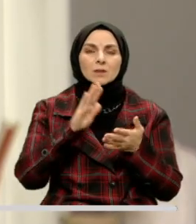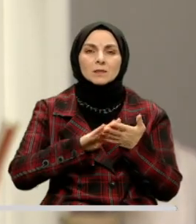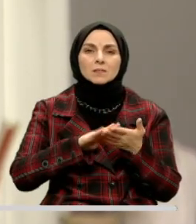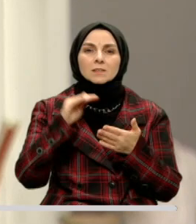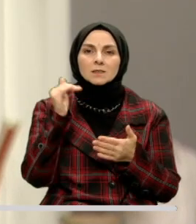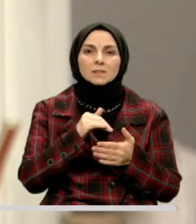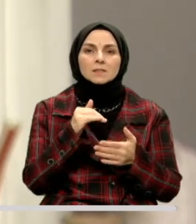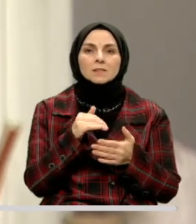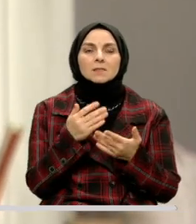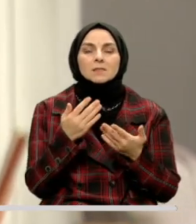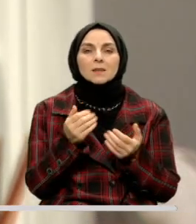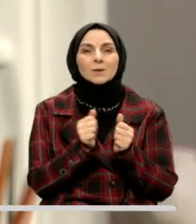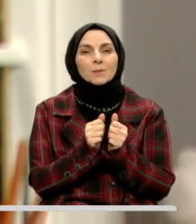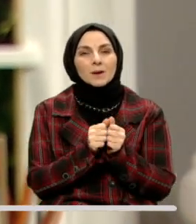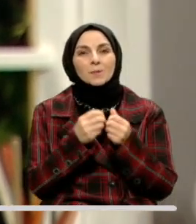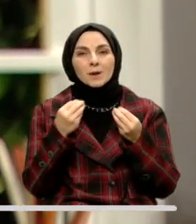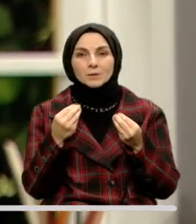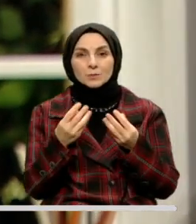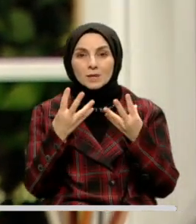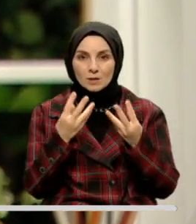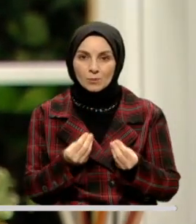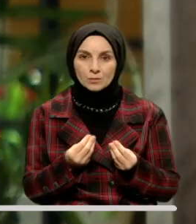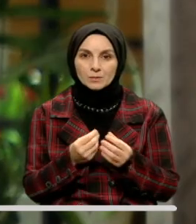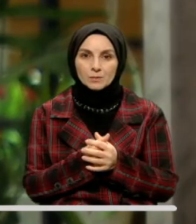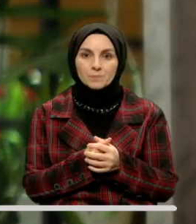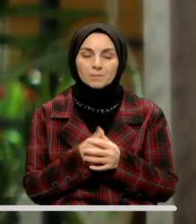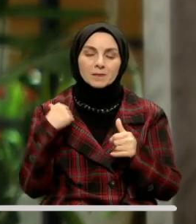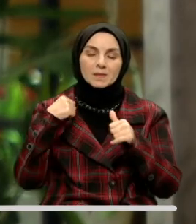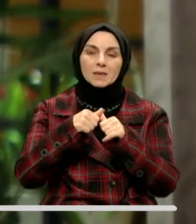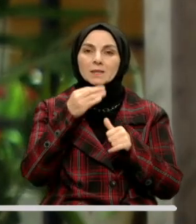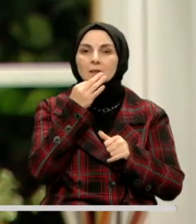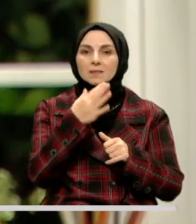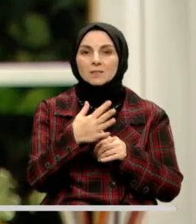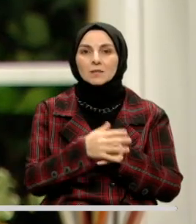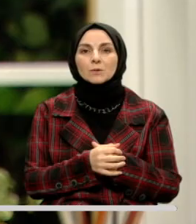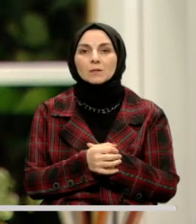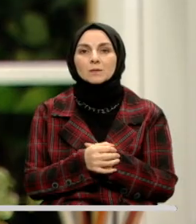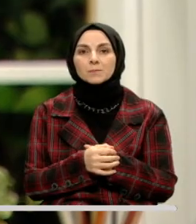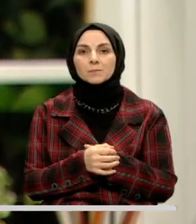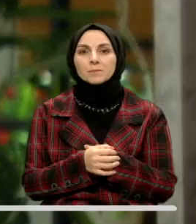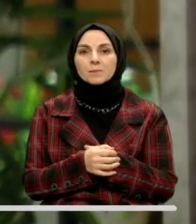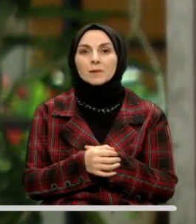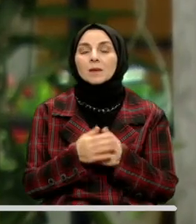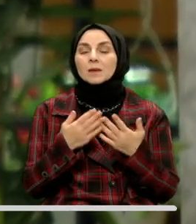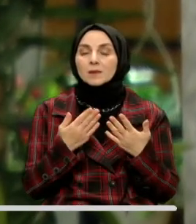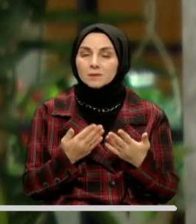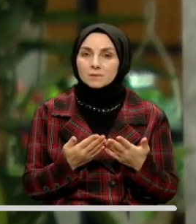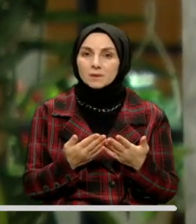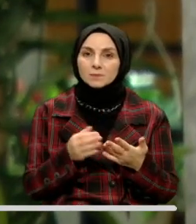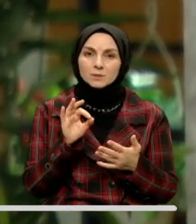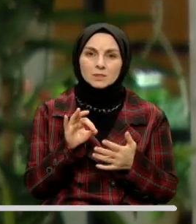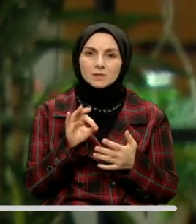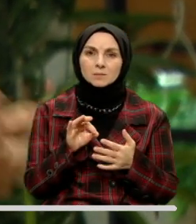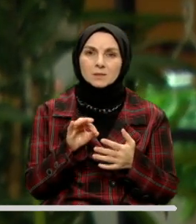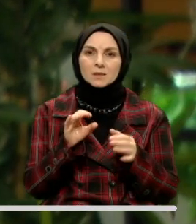Stüdyomuzu biraz daha böyle şenlendirdiniz, enerjik bir hale getirdiniz. Tekrar teşekkürler. Biz teşekkür ediyoruz. Evet efendim,